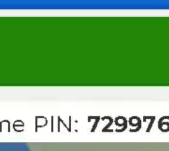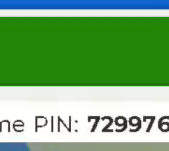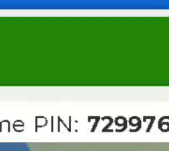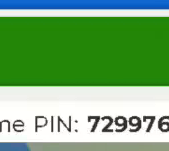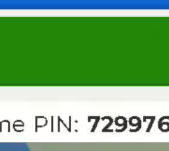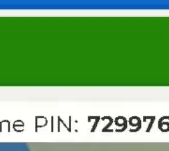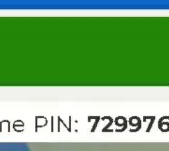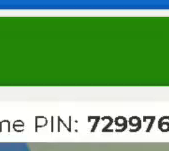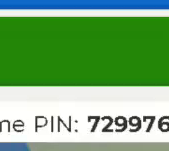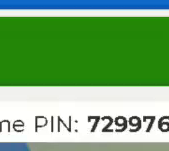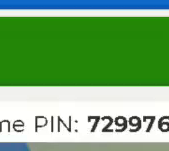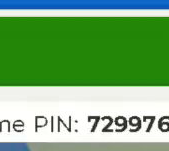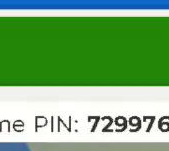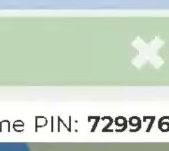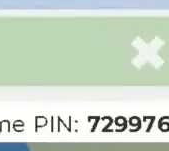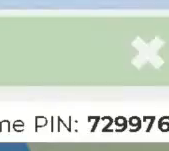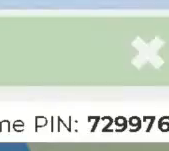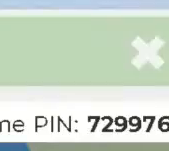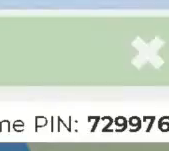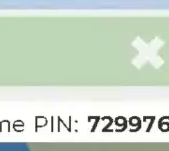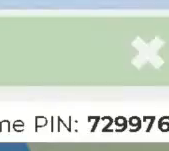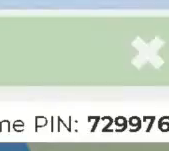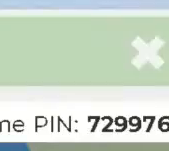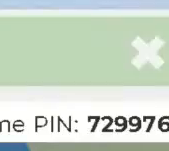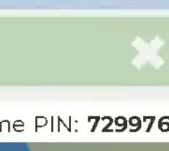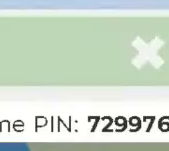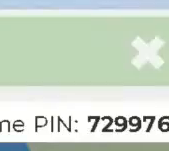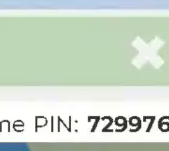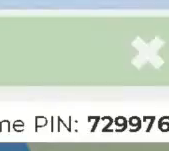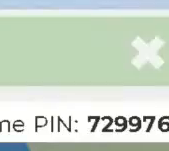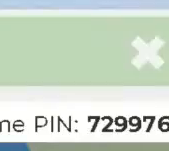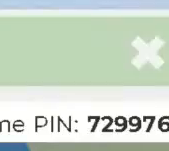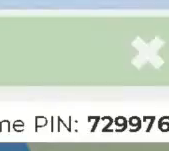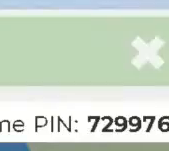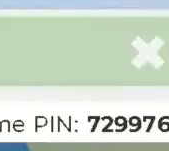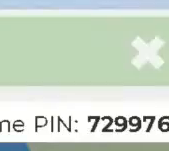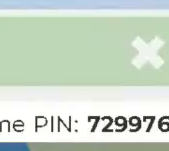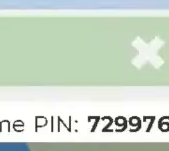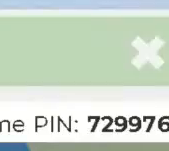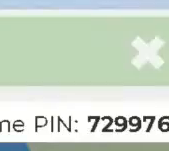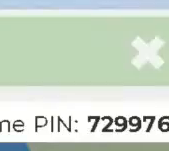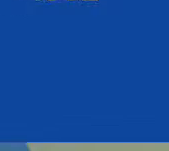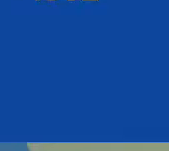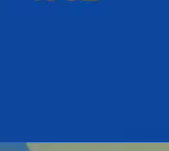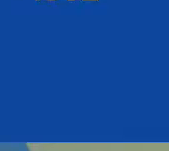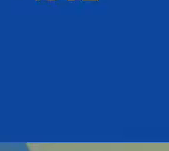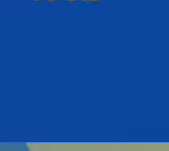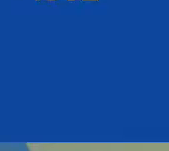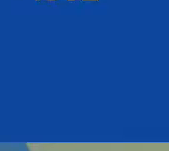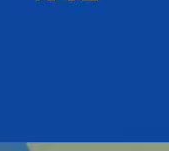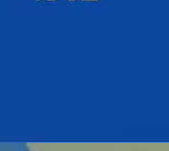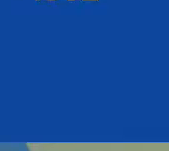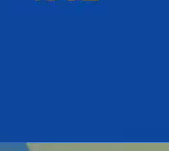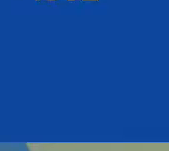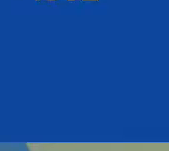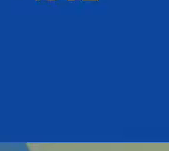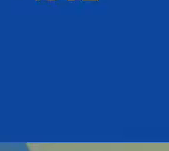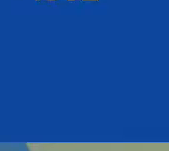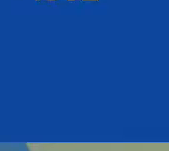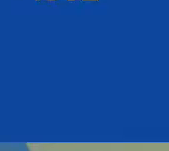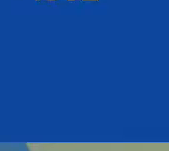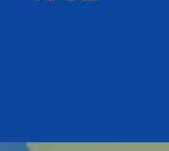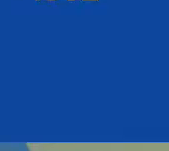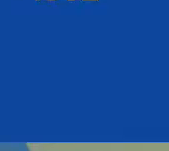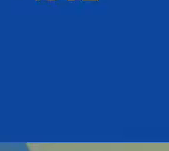54321 Oke jawabannya adalah Jonas Ader Maaf